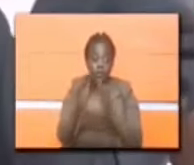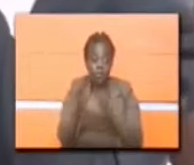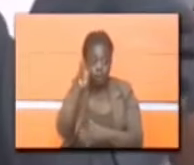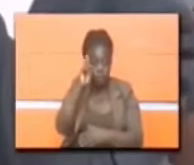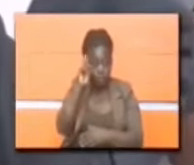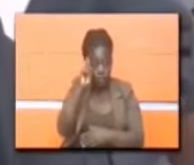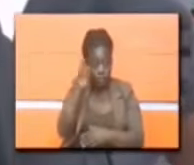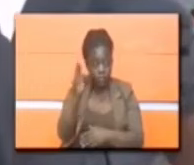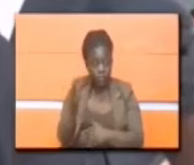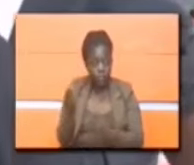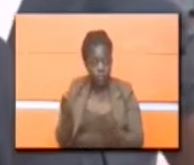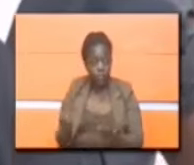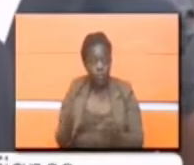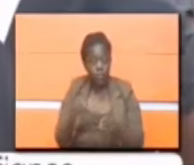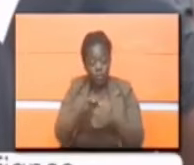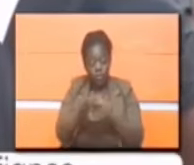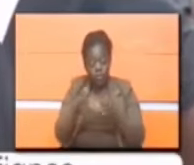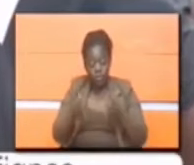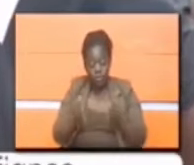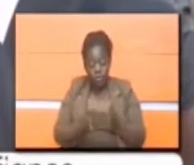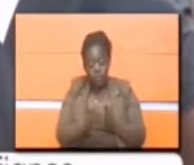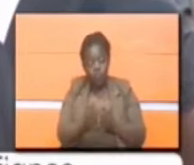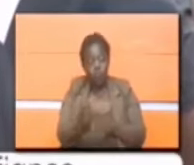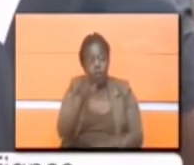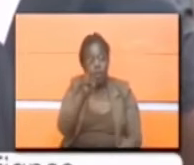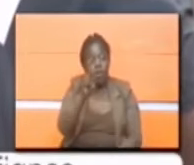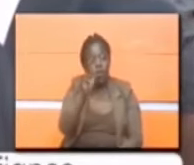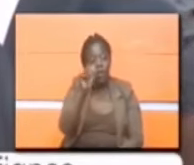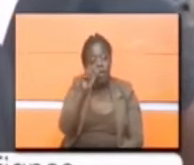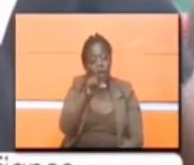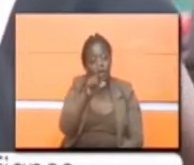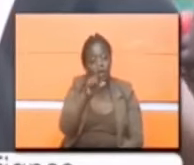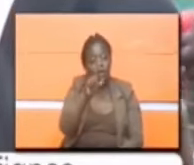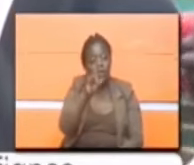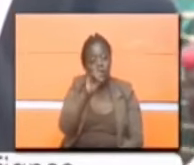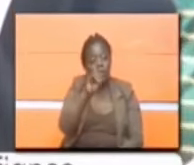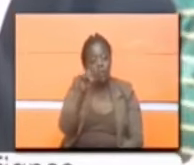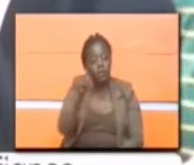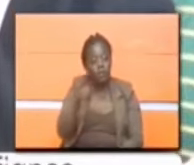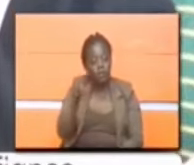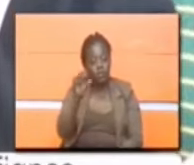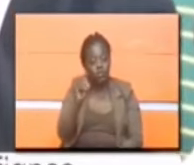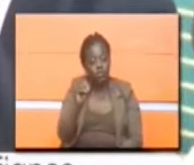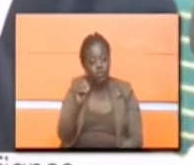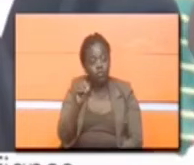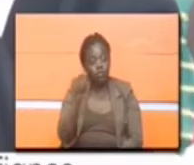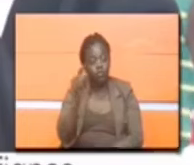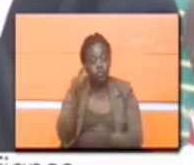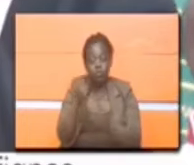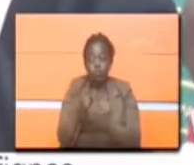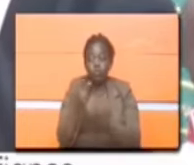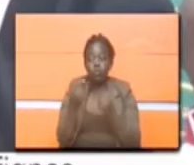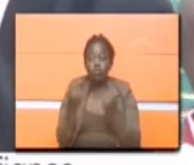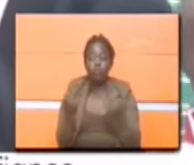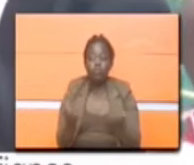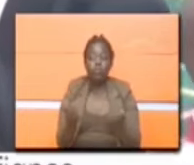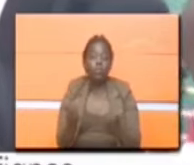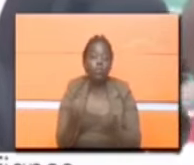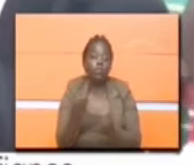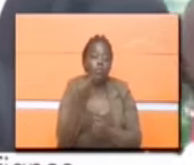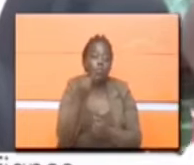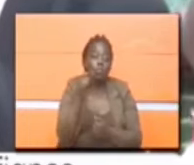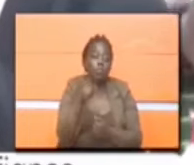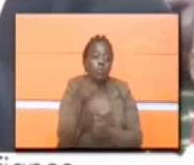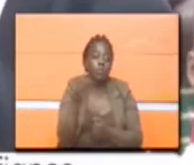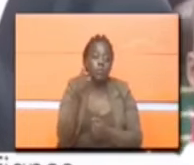ak'okumujjukira. To tarmac that stretch from Kalisizo at least 2-3 kilometers